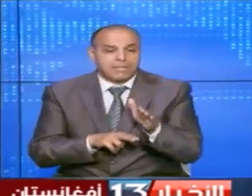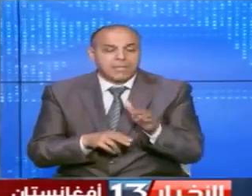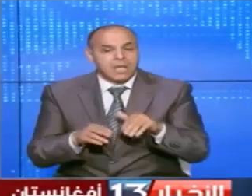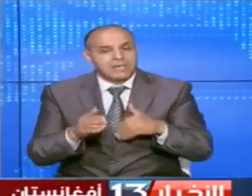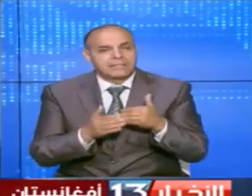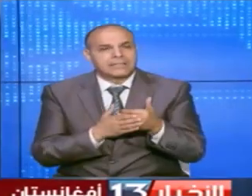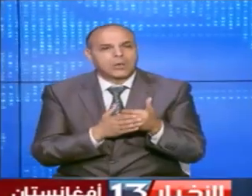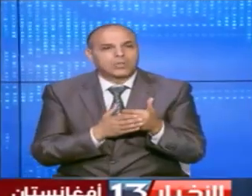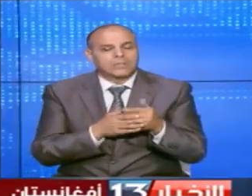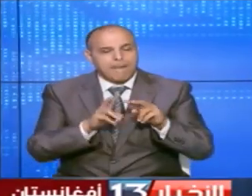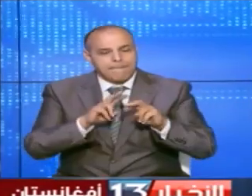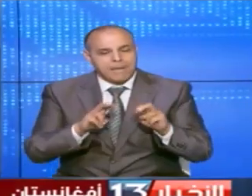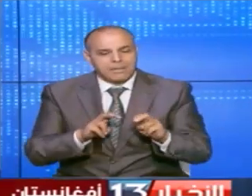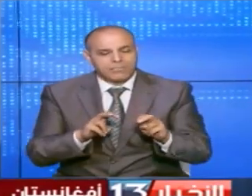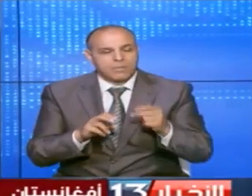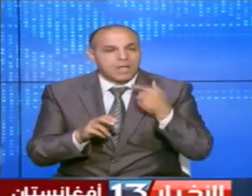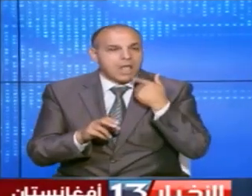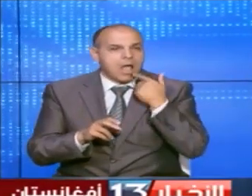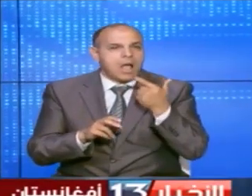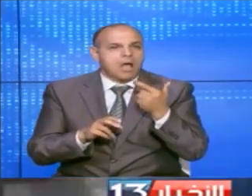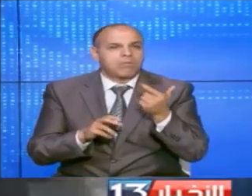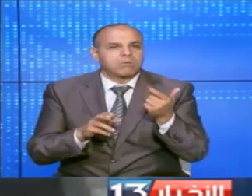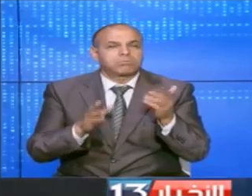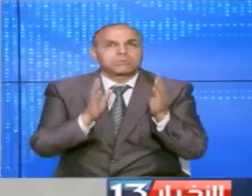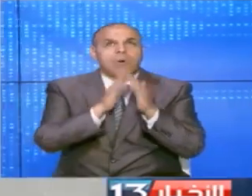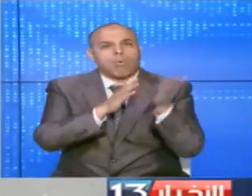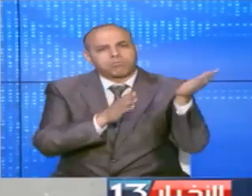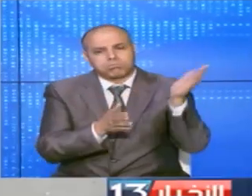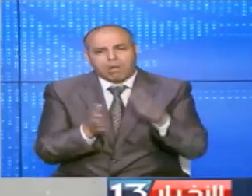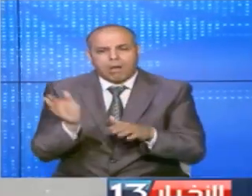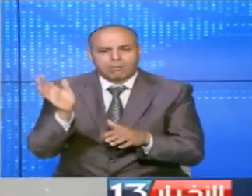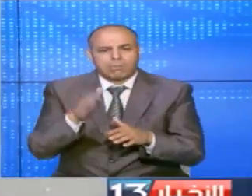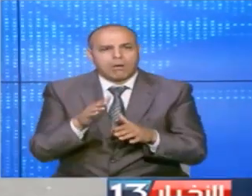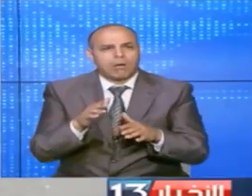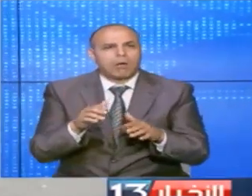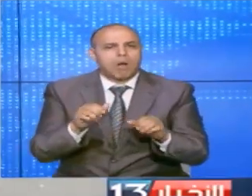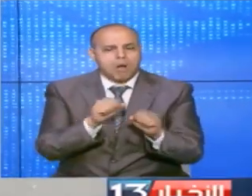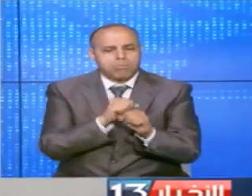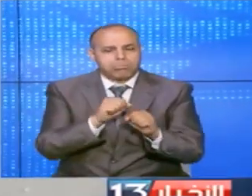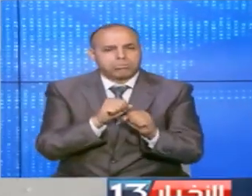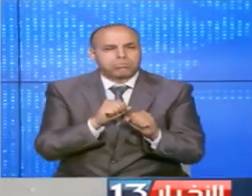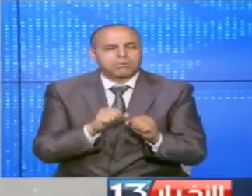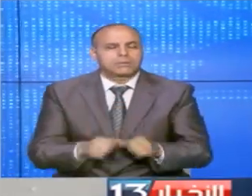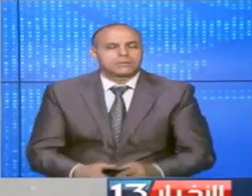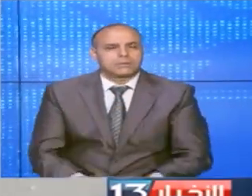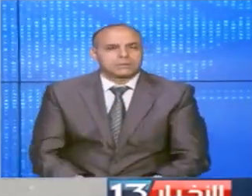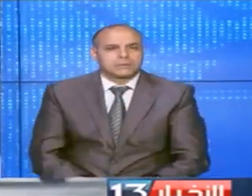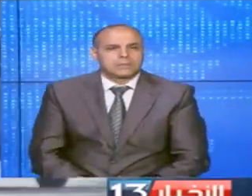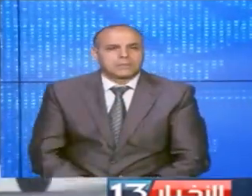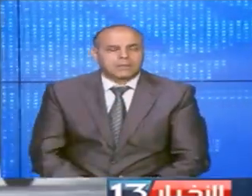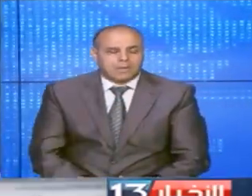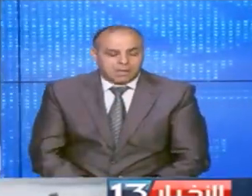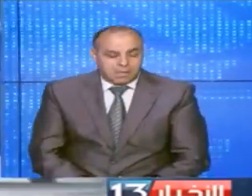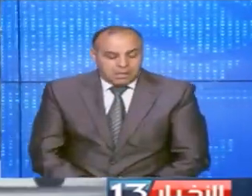عمليات البحث وسط حطام المباني التي دمرتها او دمرها الانفجار